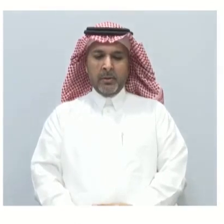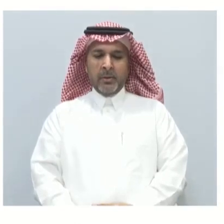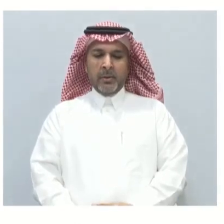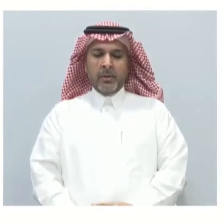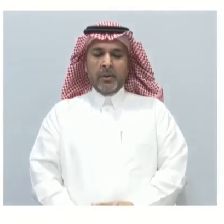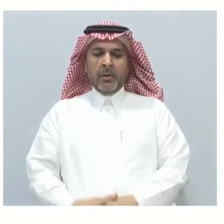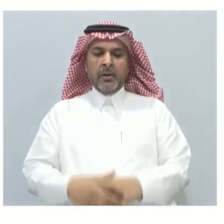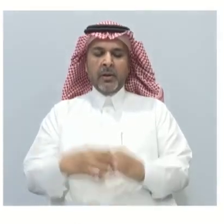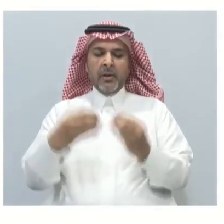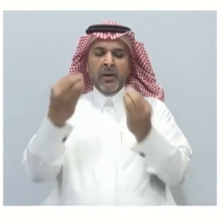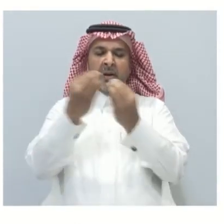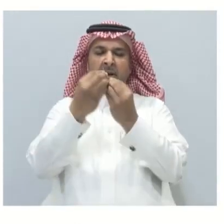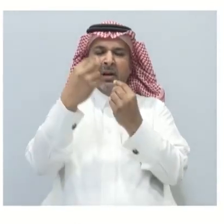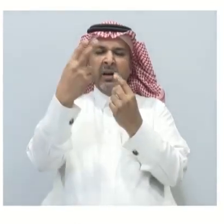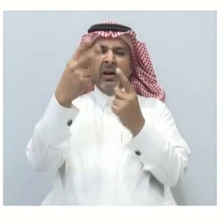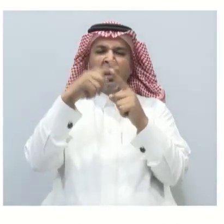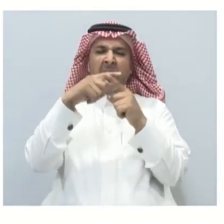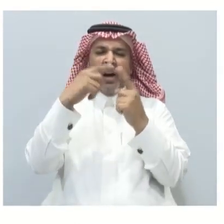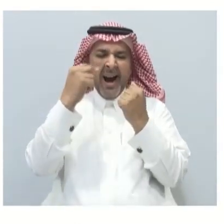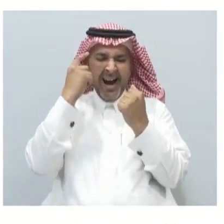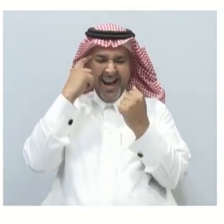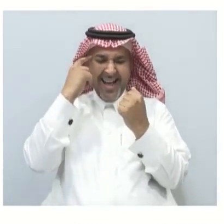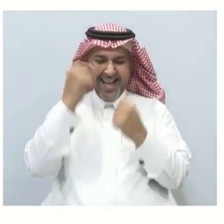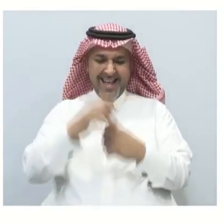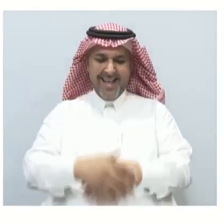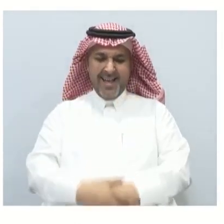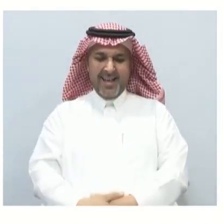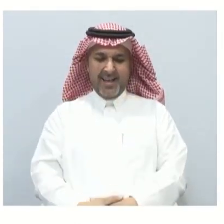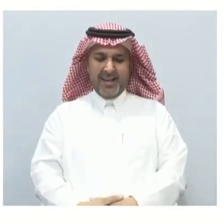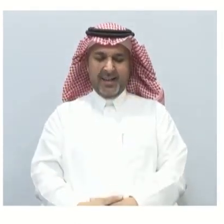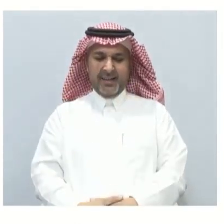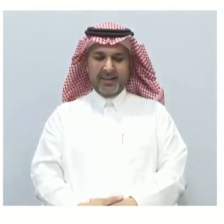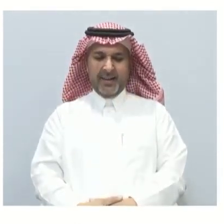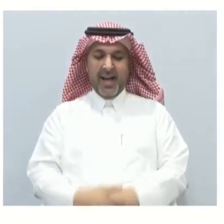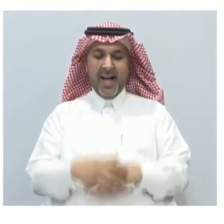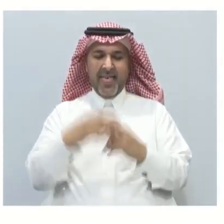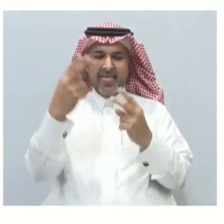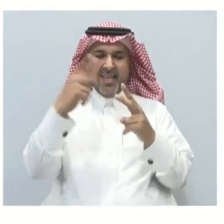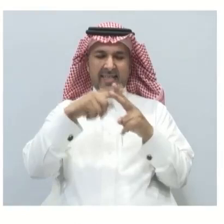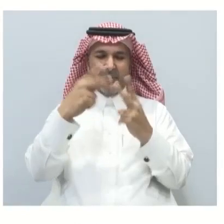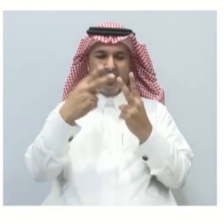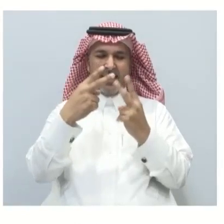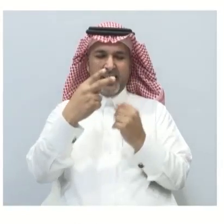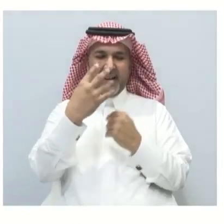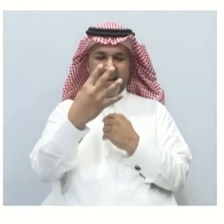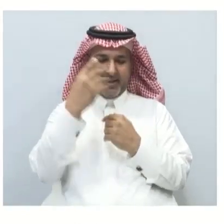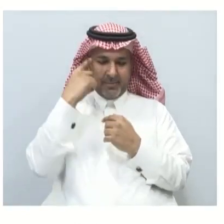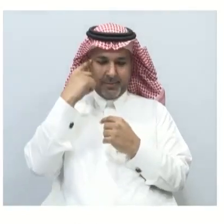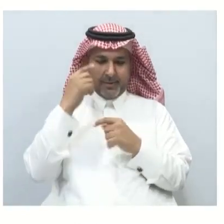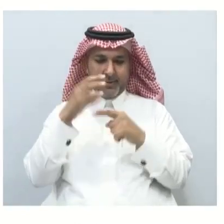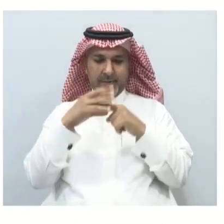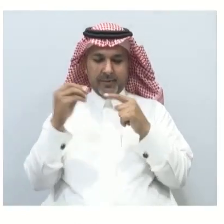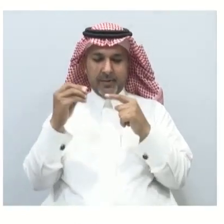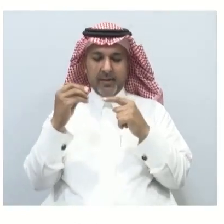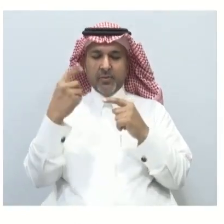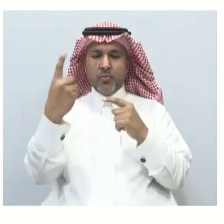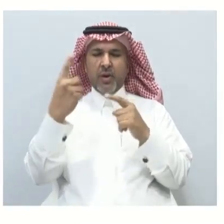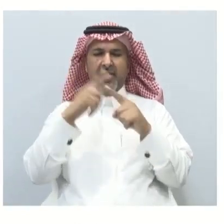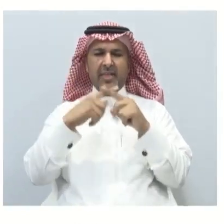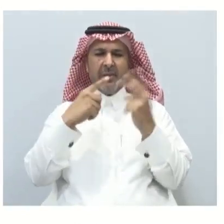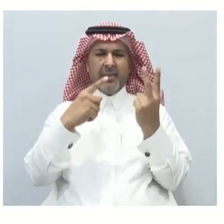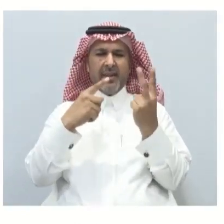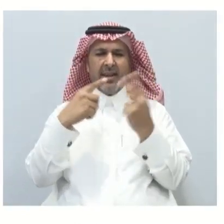بقول هنا 3 وهنا بصير معك 4 اكس ناقص 2 لاني ضربت الاثنين في الحدين